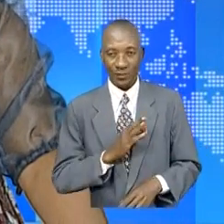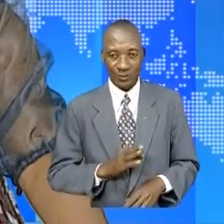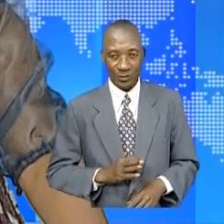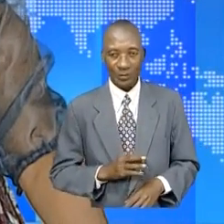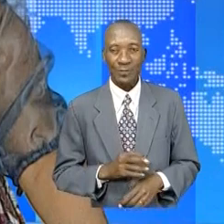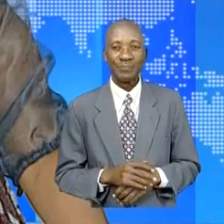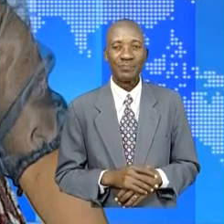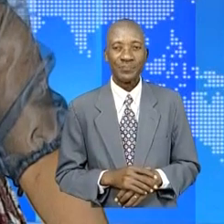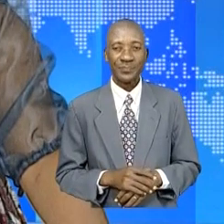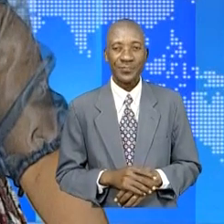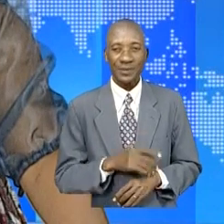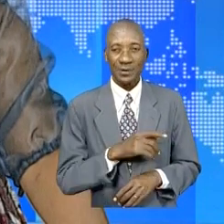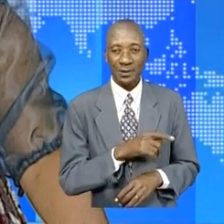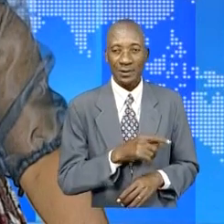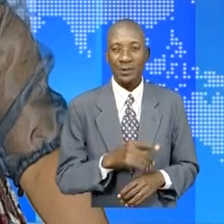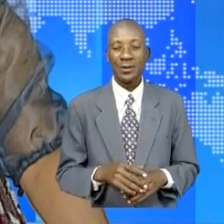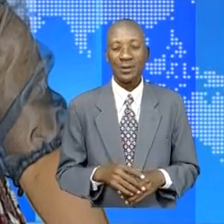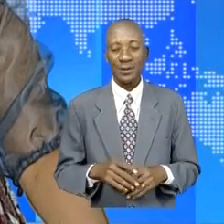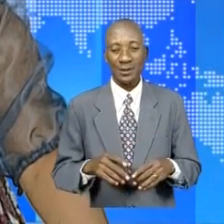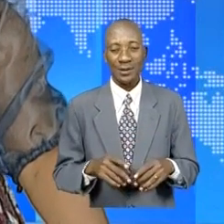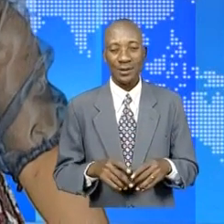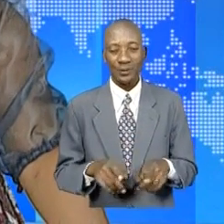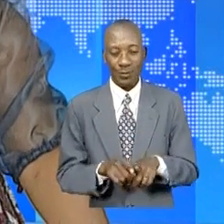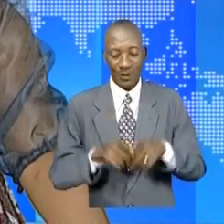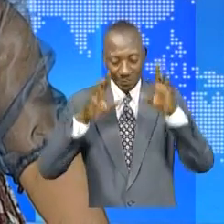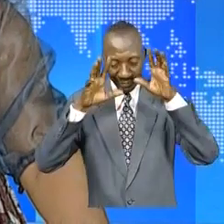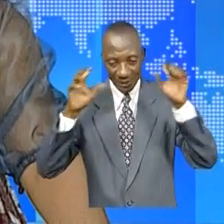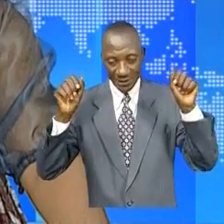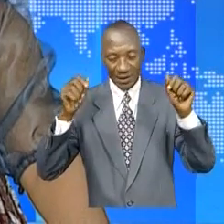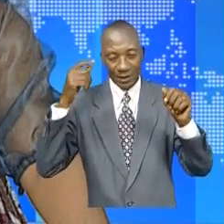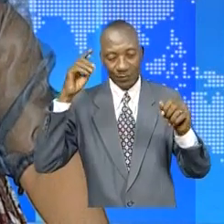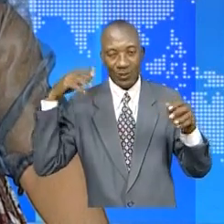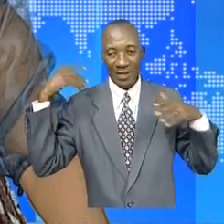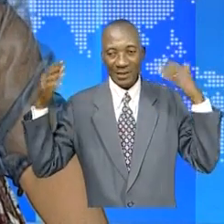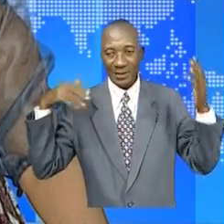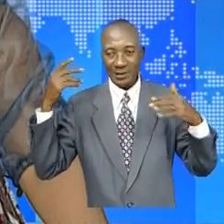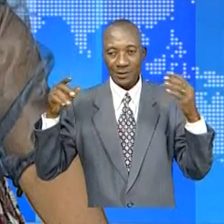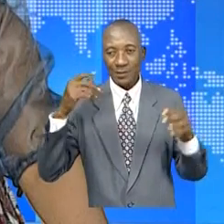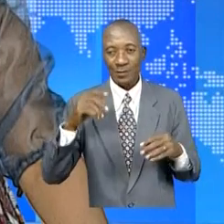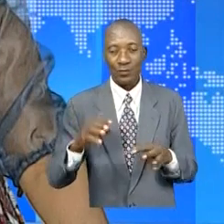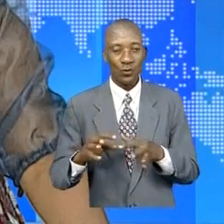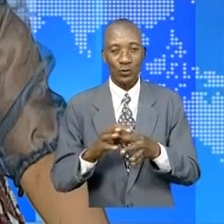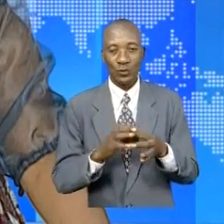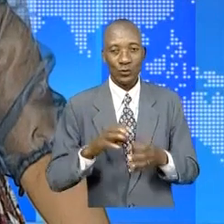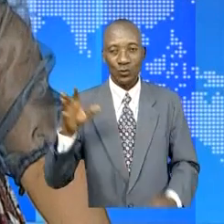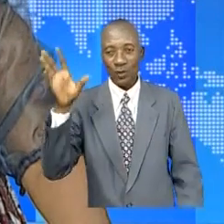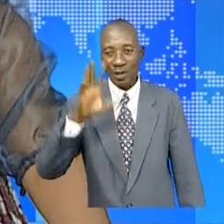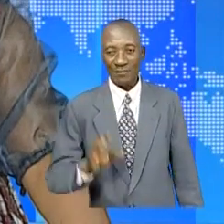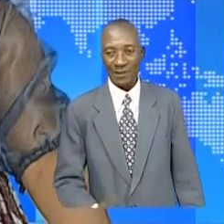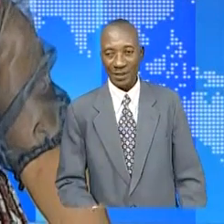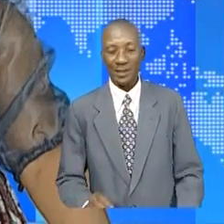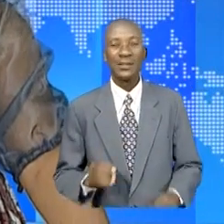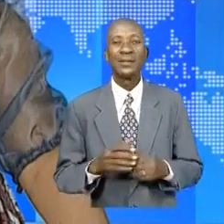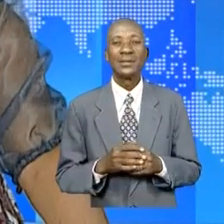et président en exercice de l'Union africaine, après concertation avec certains de ses pairs d'une